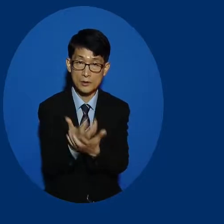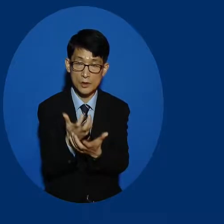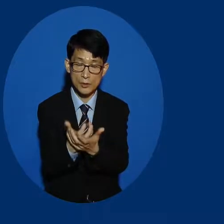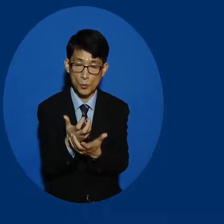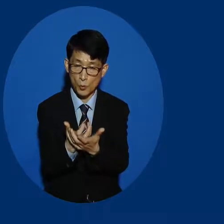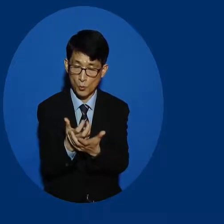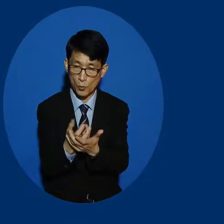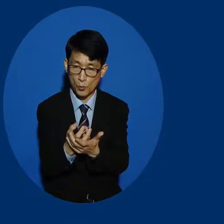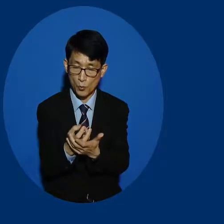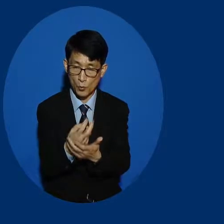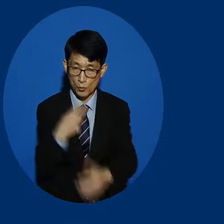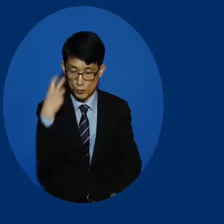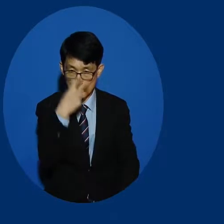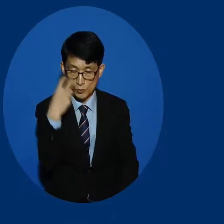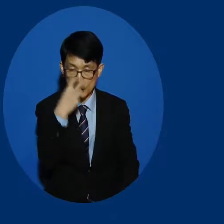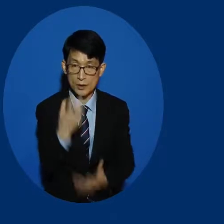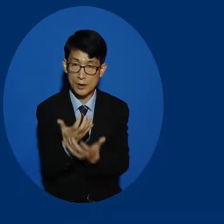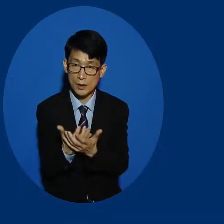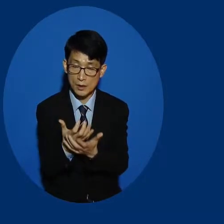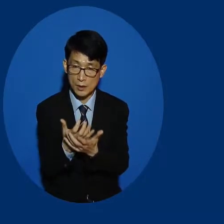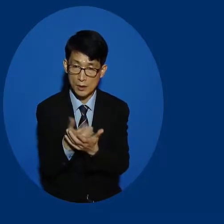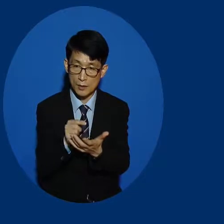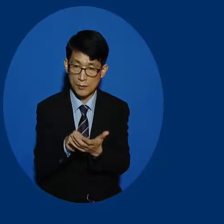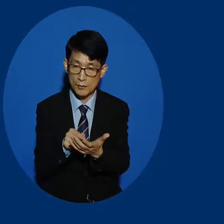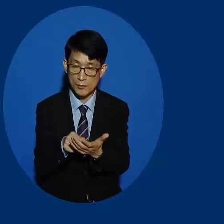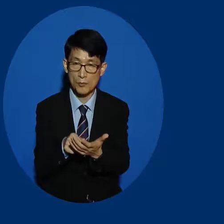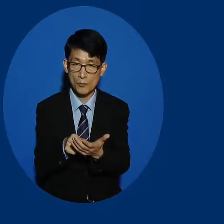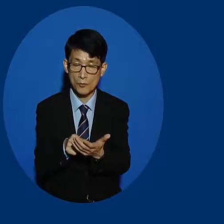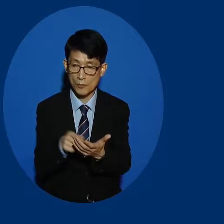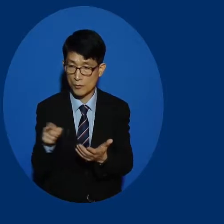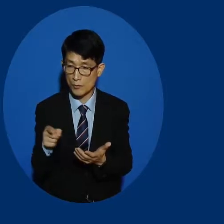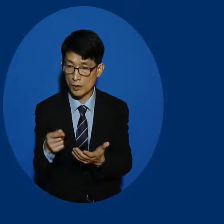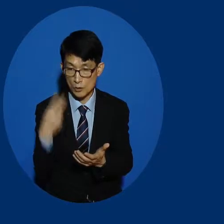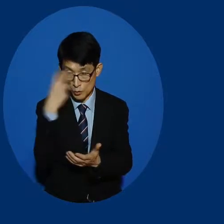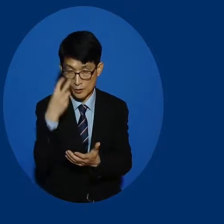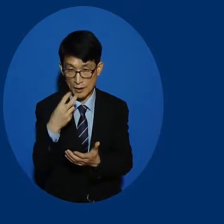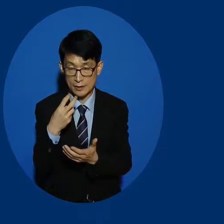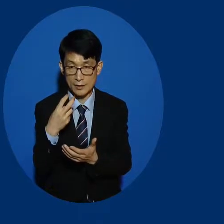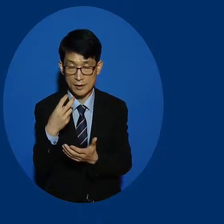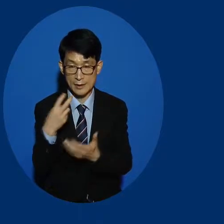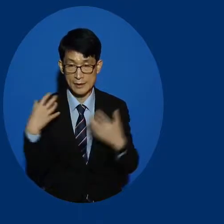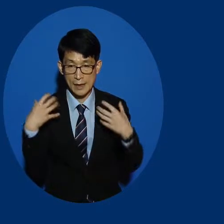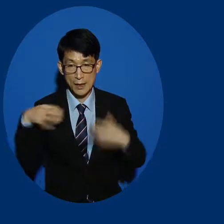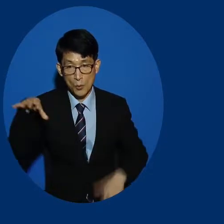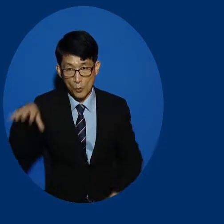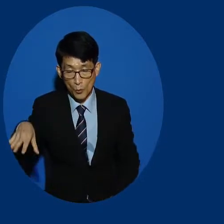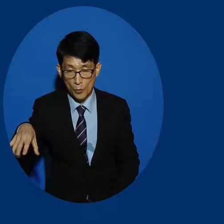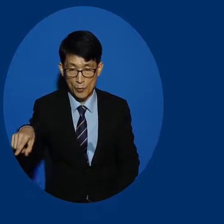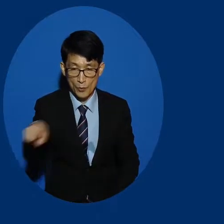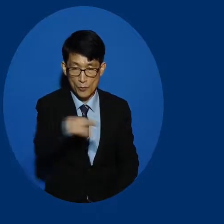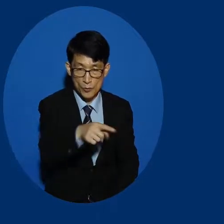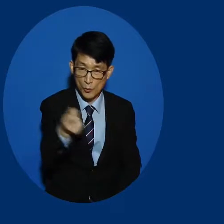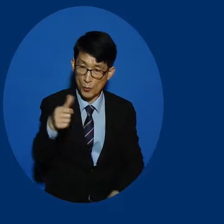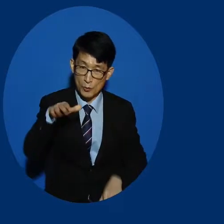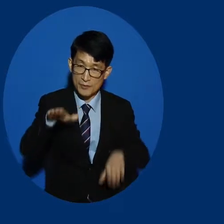따라서 뭐 조사한 기관이나 연구에 따라서 조금 차이는